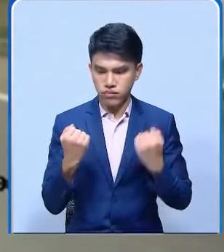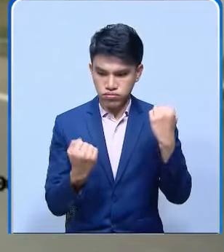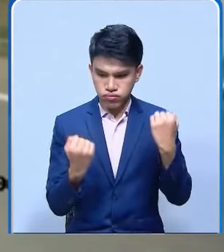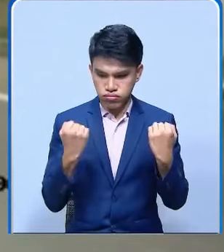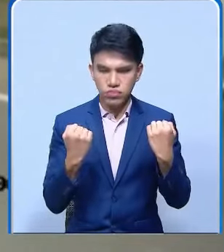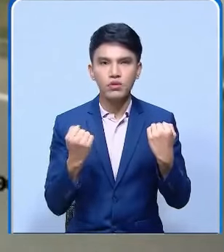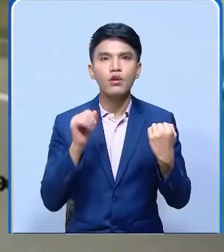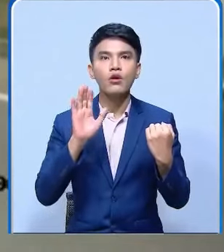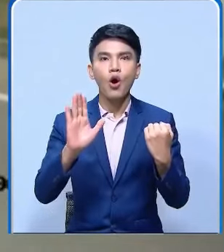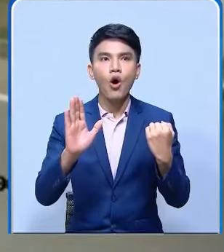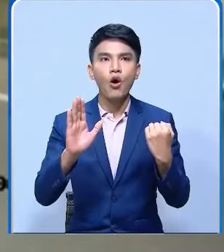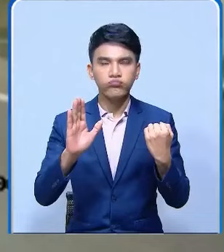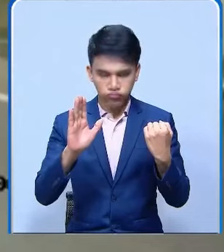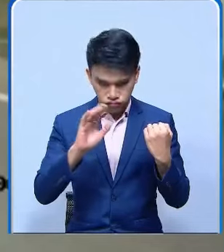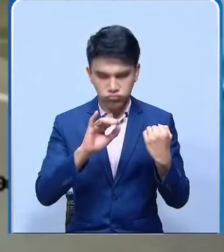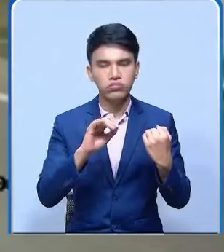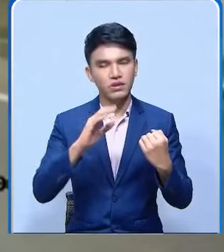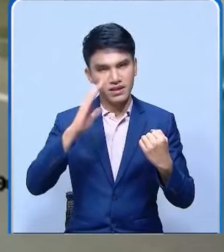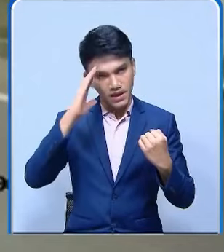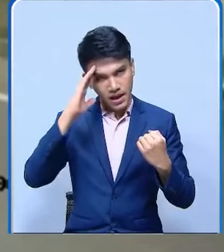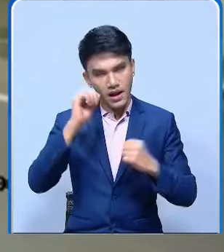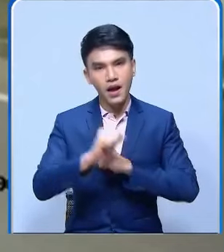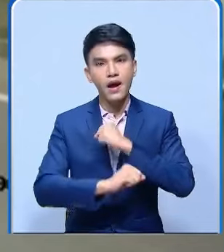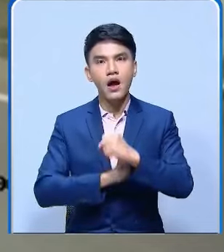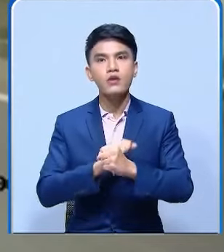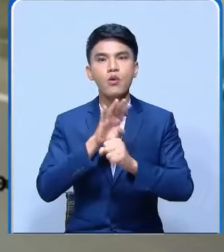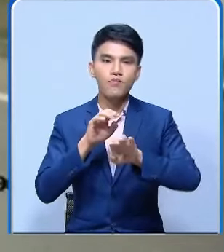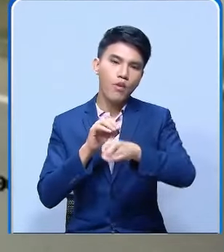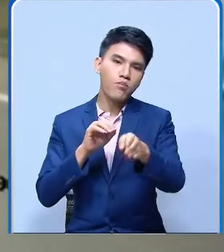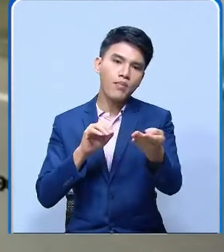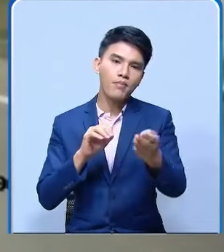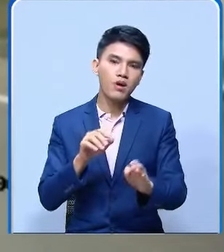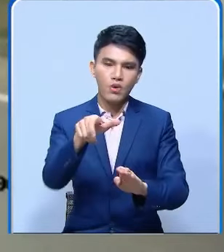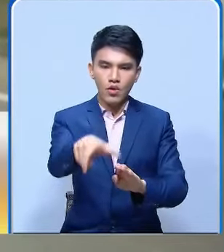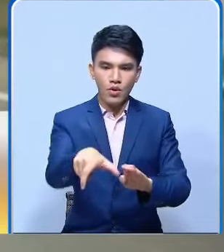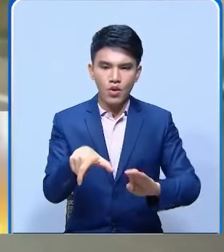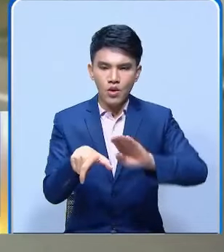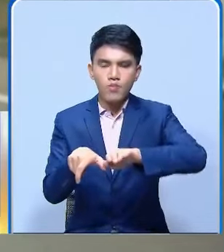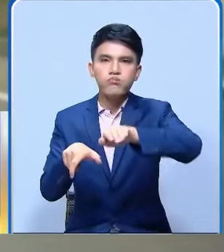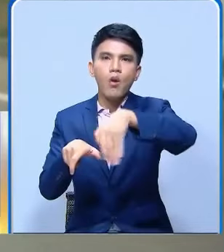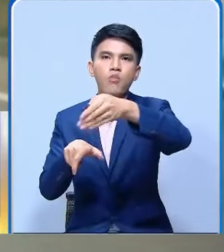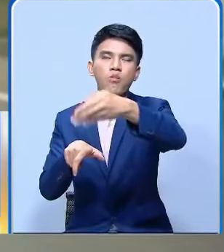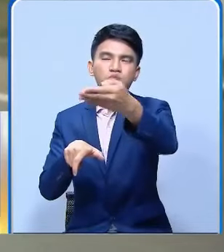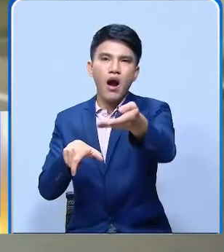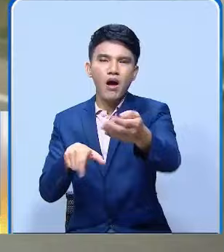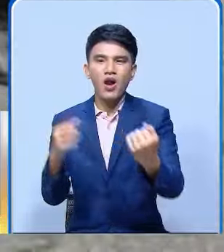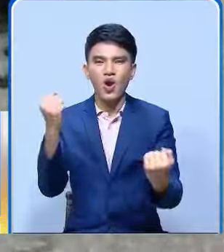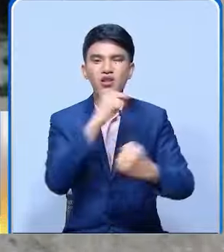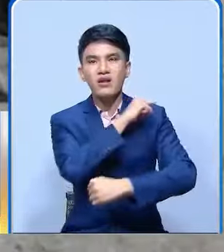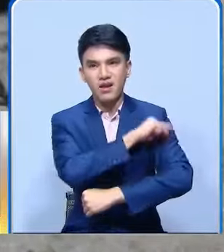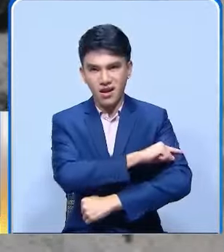ปีค่ะเสียหลักลงเกาะกลางถนนรถพลิกหงายหลายตลบเลยแล้วเหินข้ามมาชนกับรถกระบะสีขาว